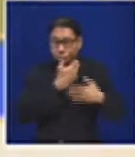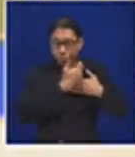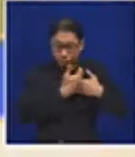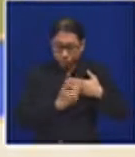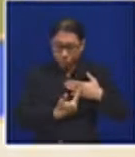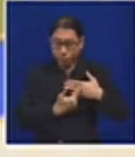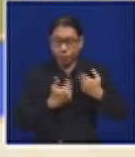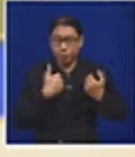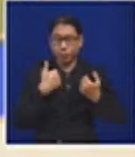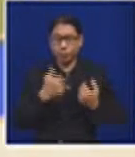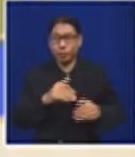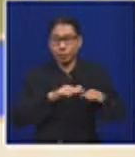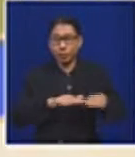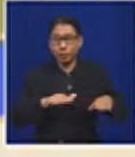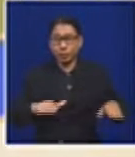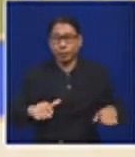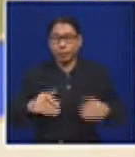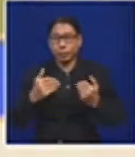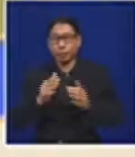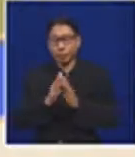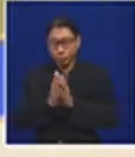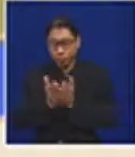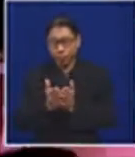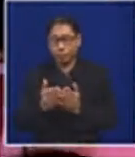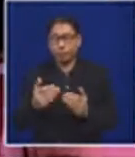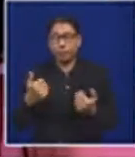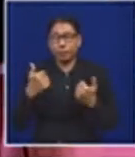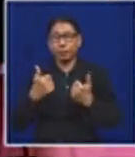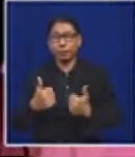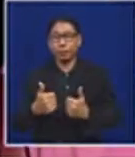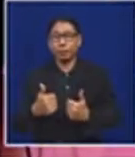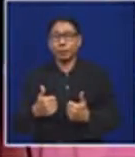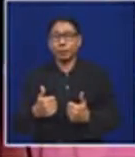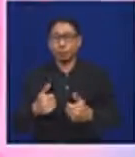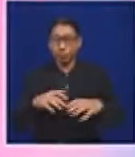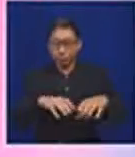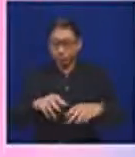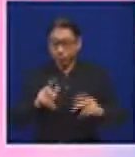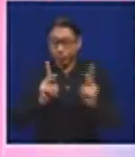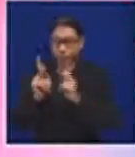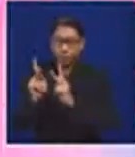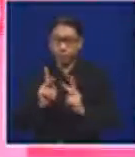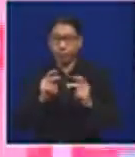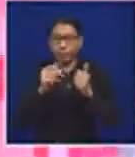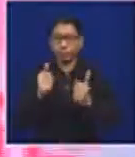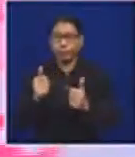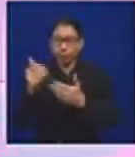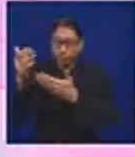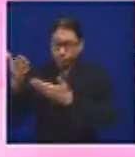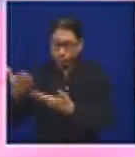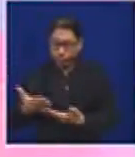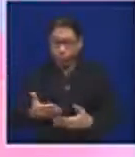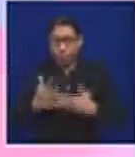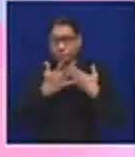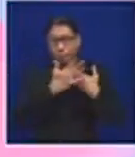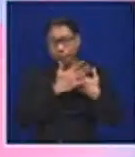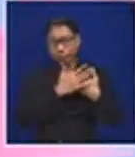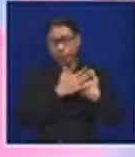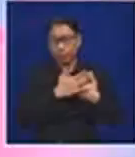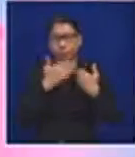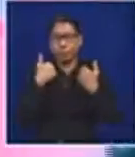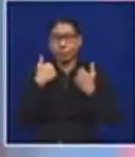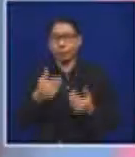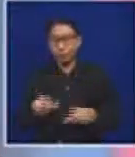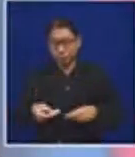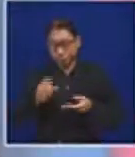ากนิตยสารแฟชั่นวัยรุ่นชื่อดังเซเว่นทีนกันค่ะ จัดกิจกรรมการกุศลดีๆต้อนรับเทศกาลแห่งความรักหารายได้ม